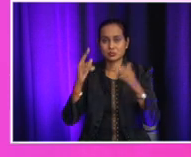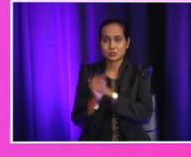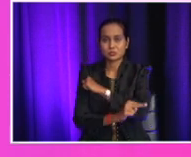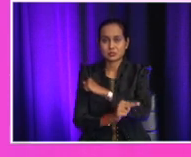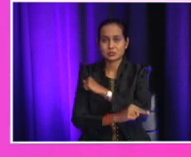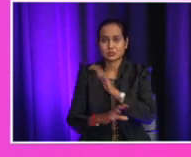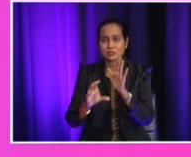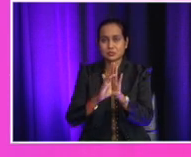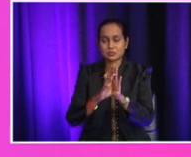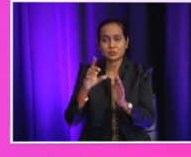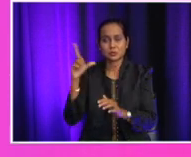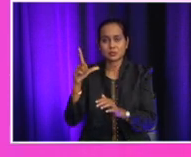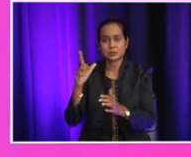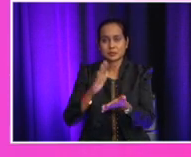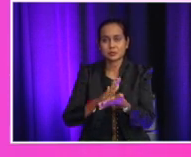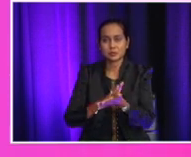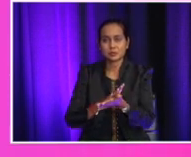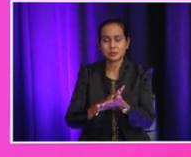mempublikasikan program